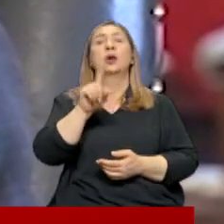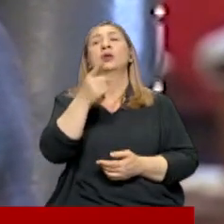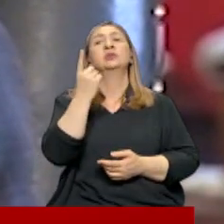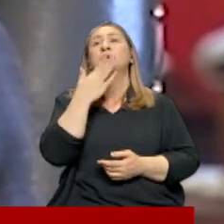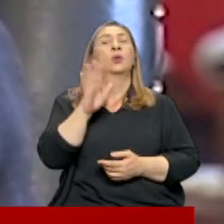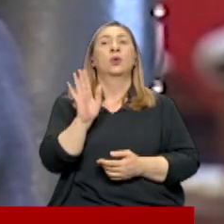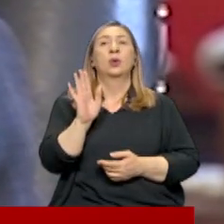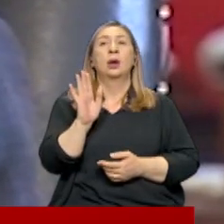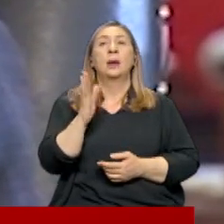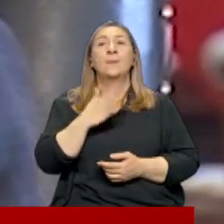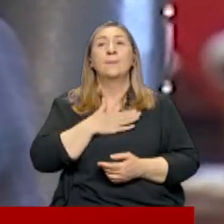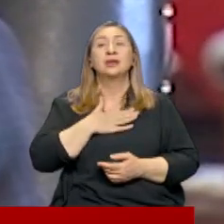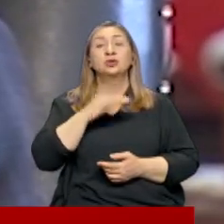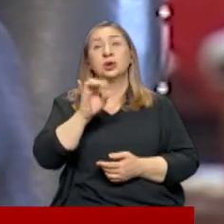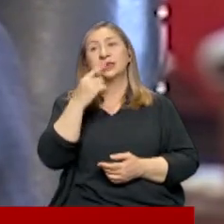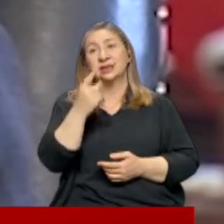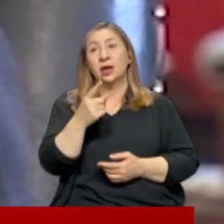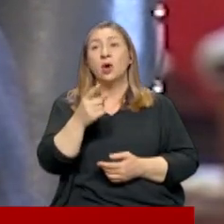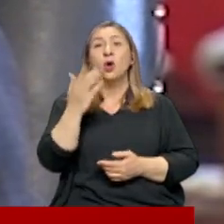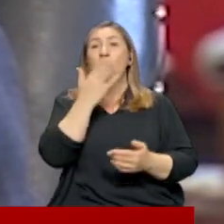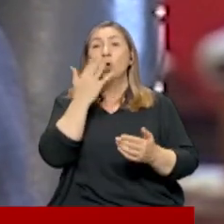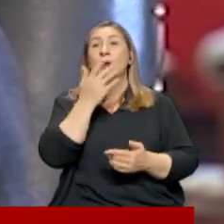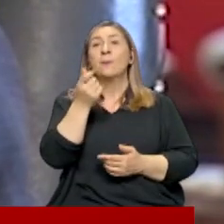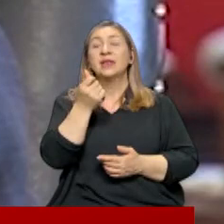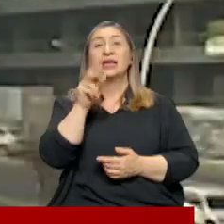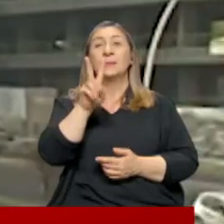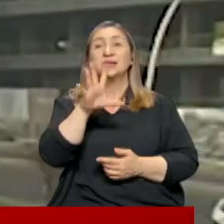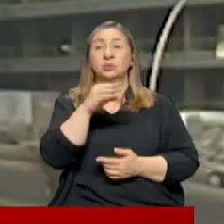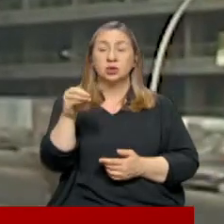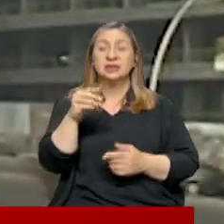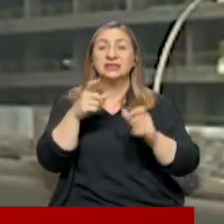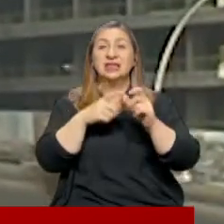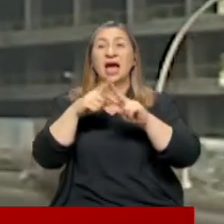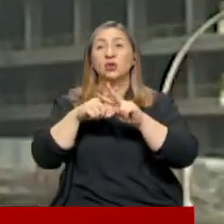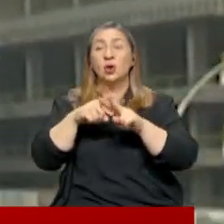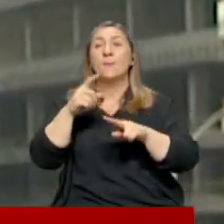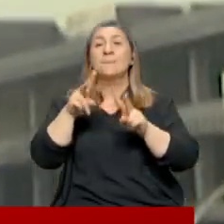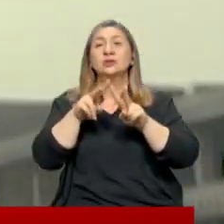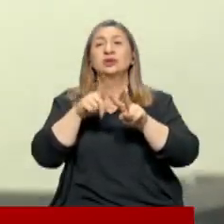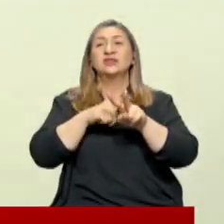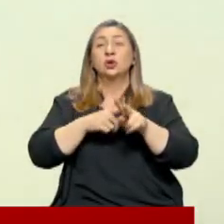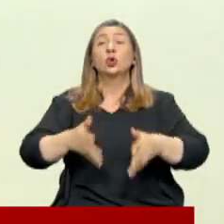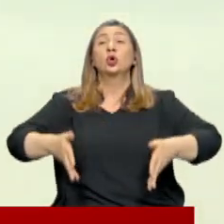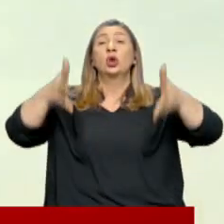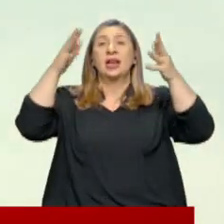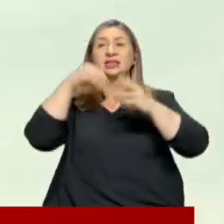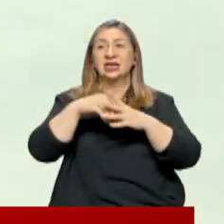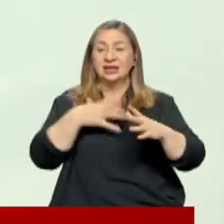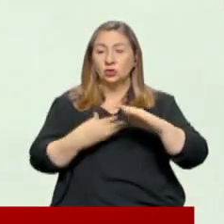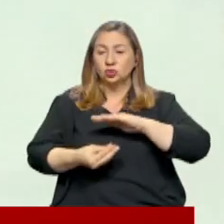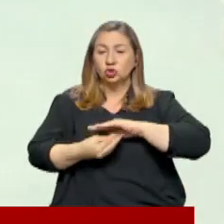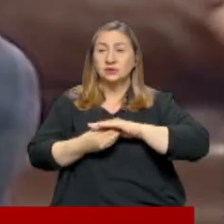bir şey yoktur. Benden şöyle dediler, okulun bedeli 25 milyon. Sinan Aygün, Mansur Yavaş'ın ekibinin kuleler için kendisinden